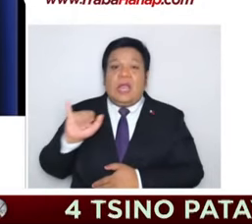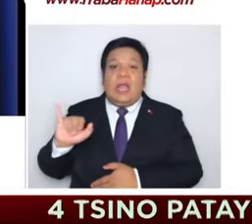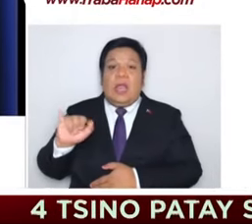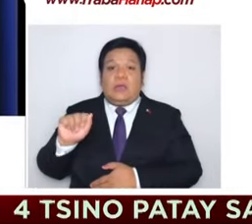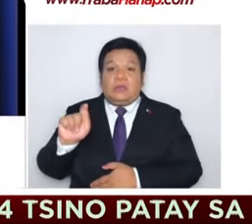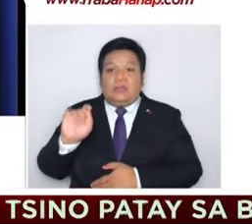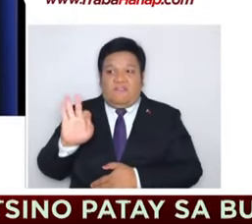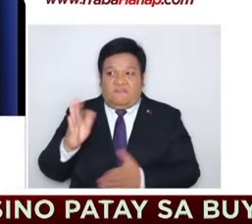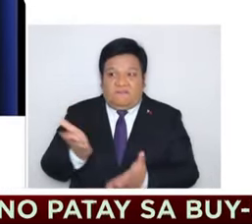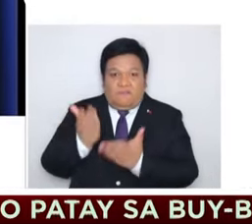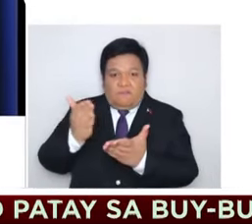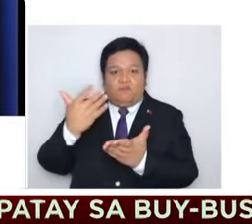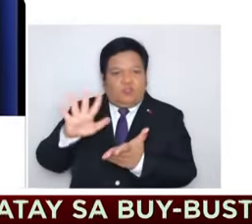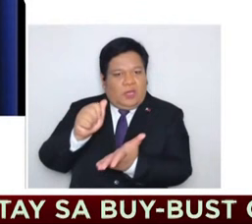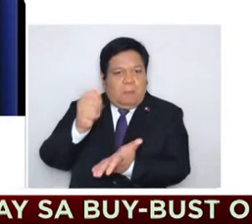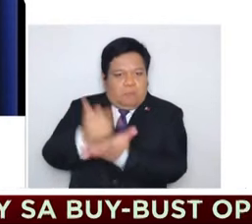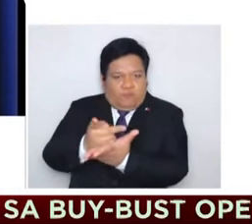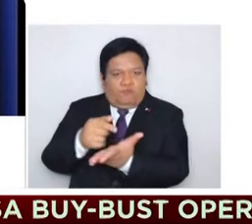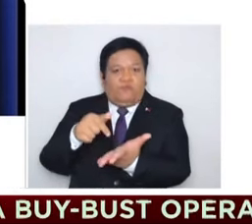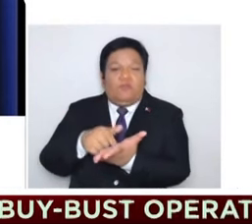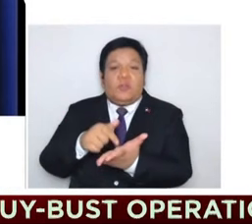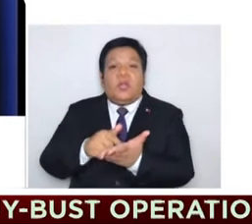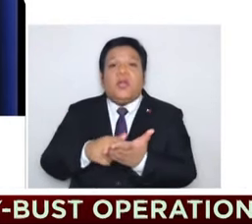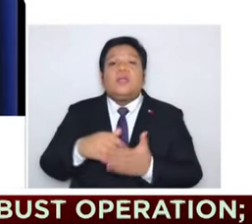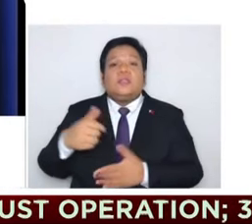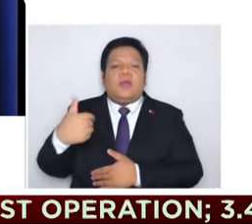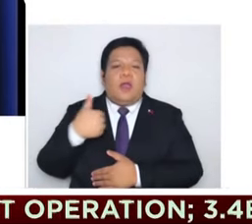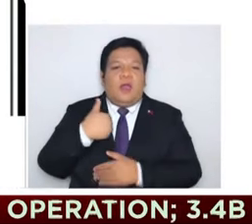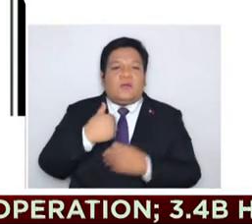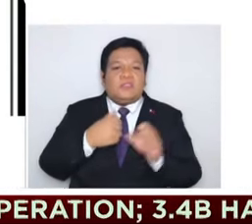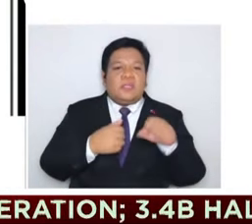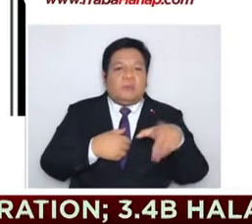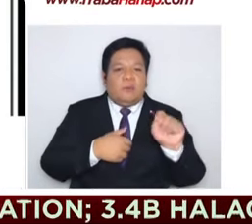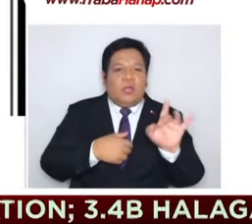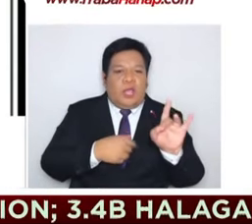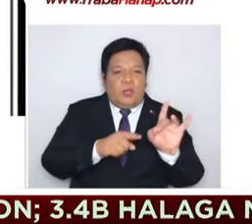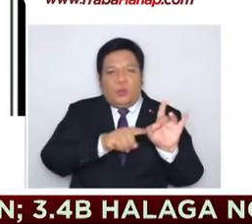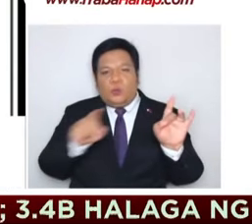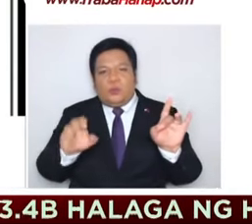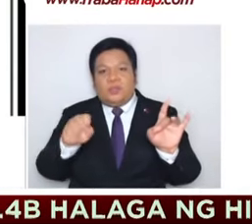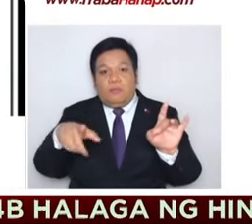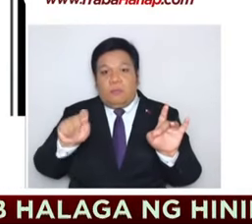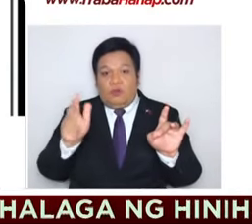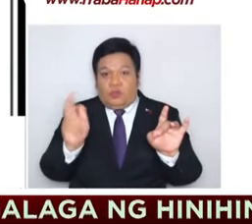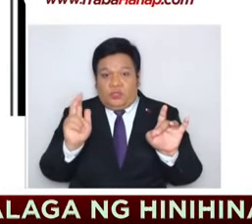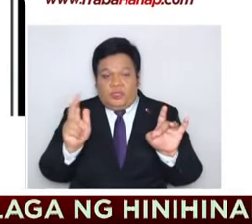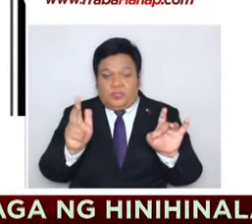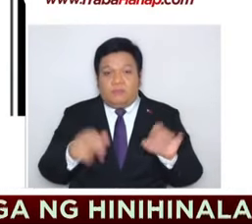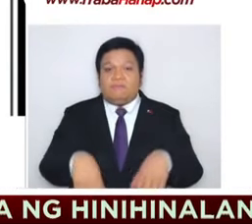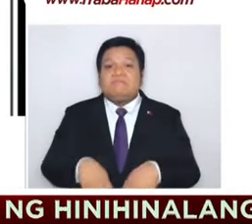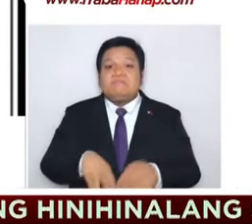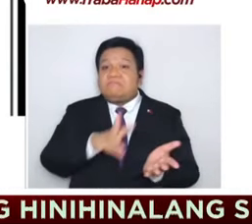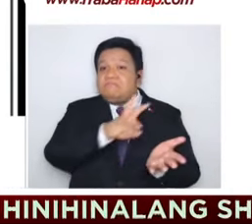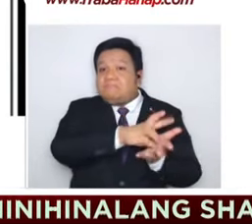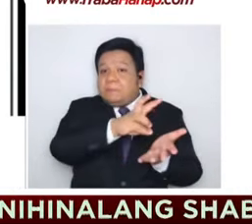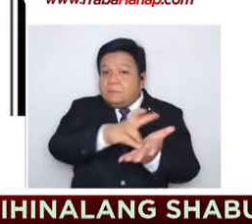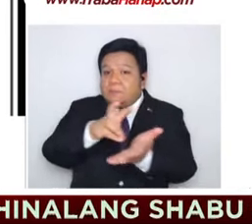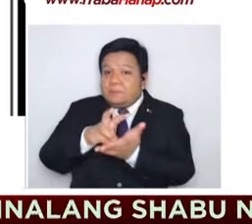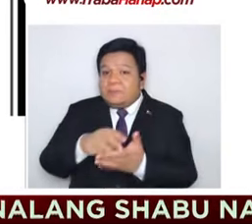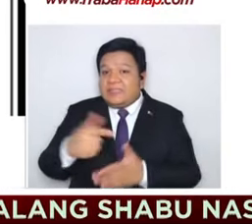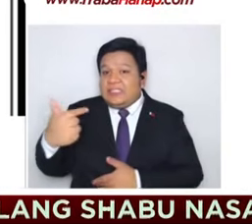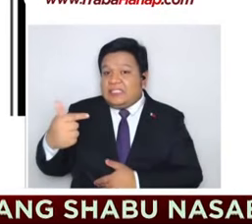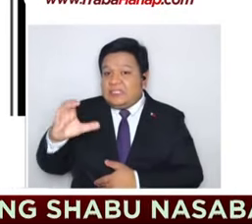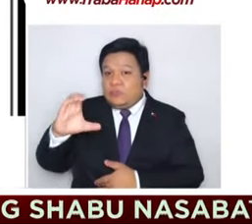8 hanggang katapusan ng buwan o September 30. Ang mga lugar na mapapasailalim po sa general community